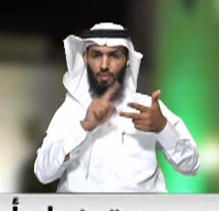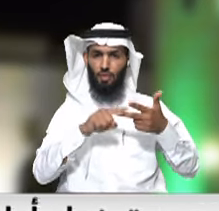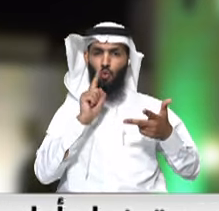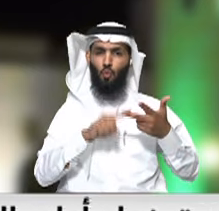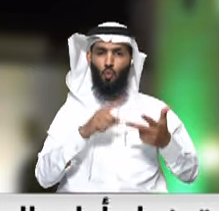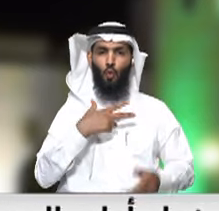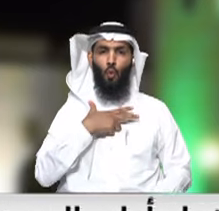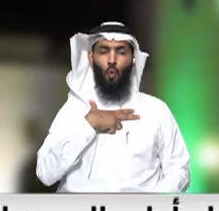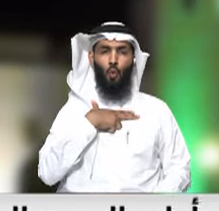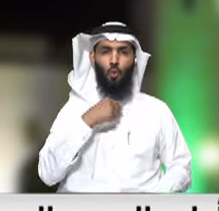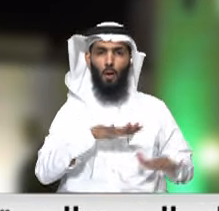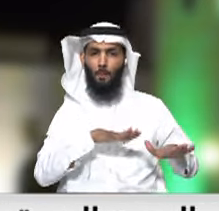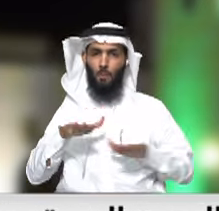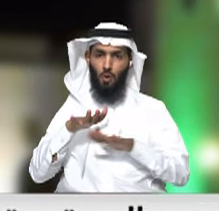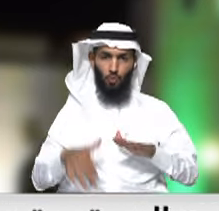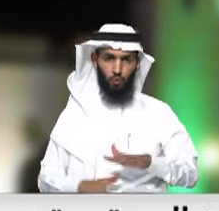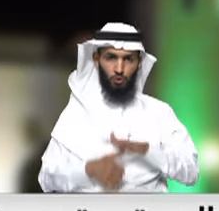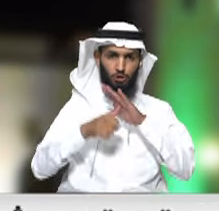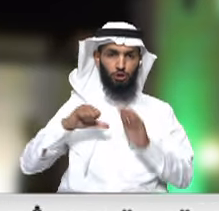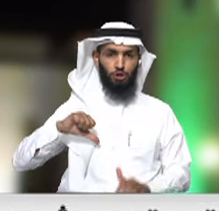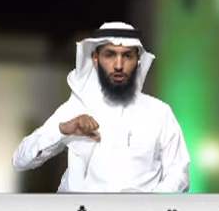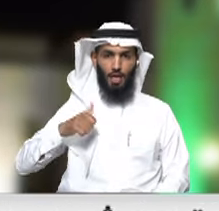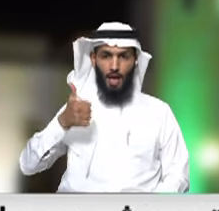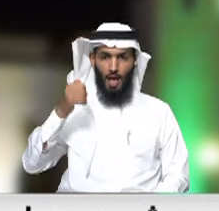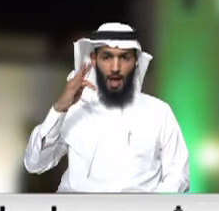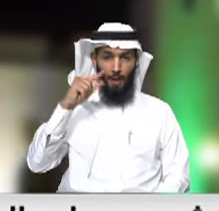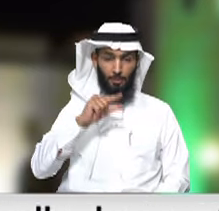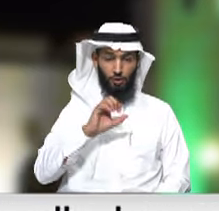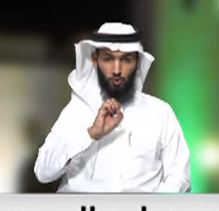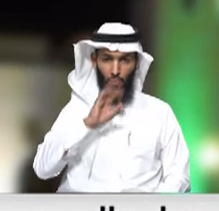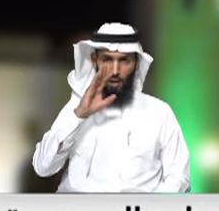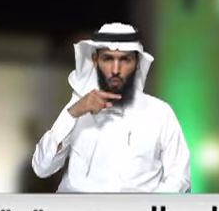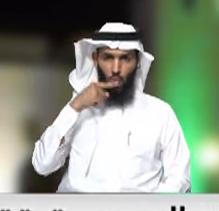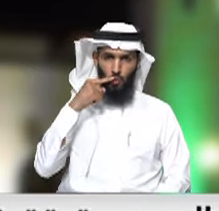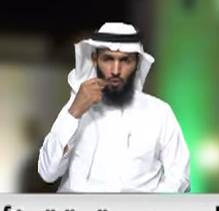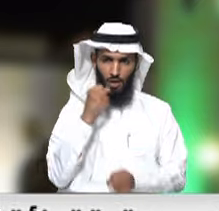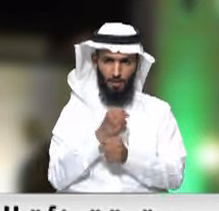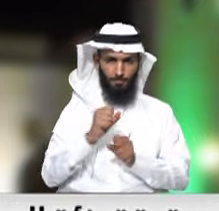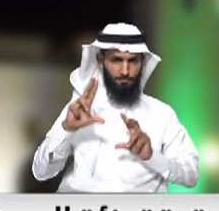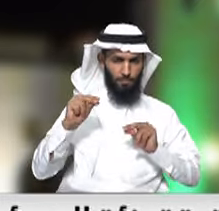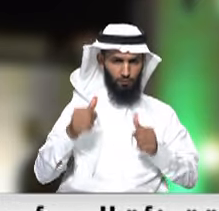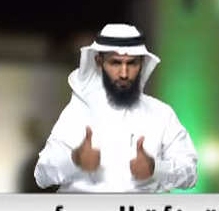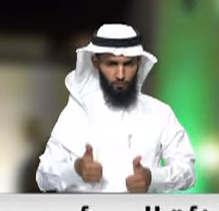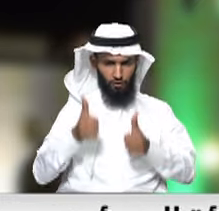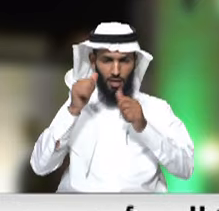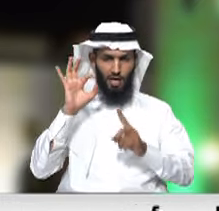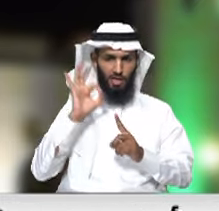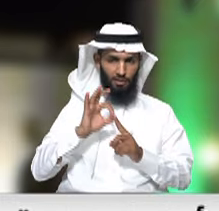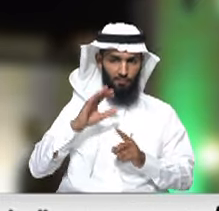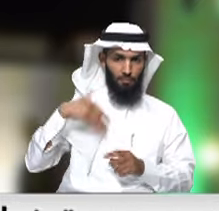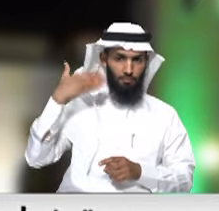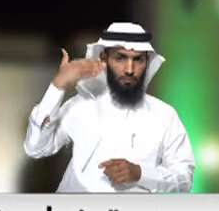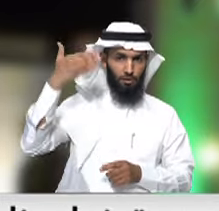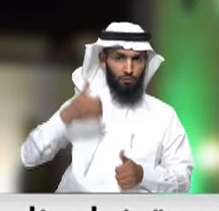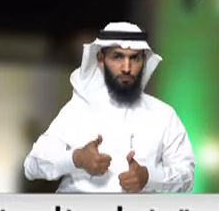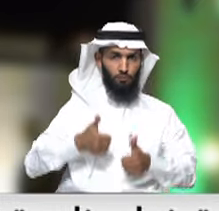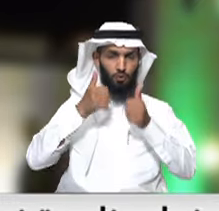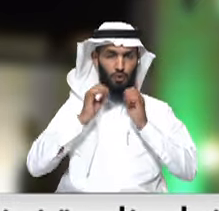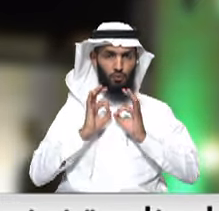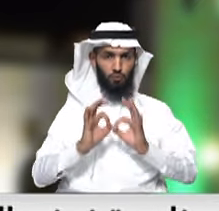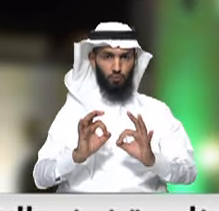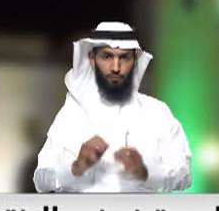الله لتحقيق الأهداف والغايات الوطنية وآمال وتطلعات الوطن والمواطن والتنمية المستدامة.